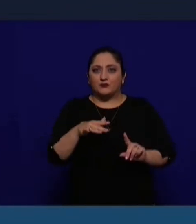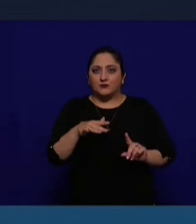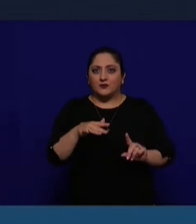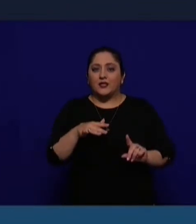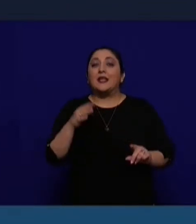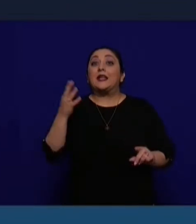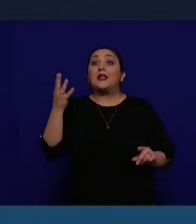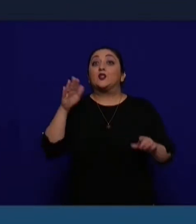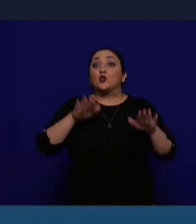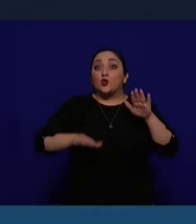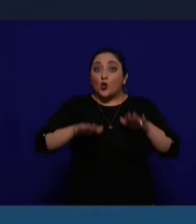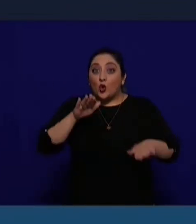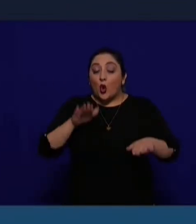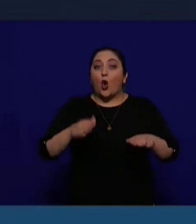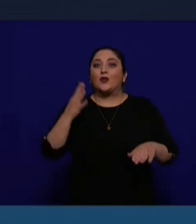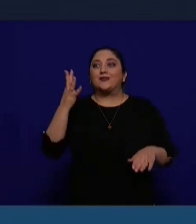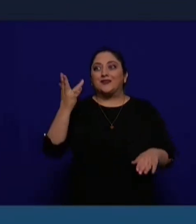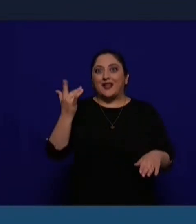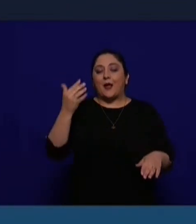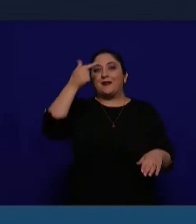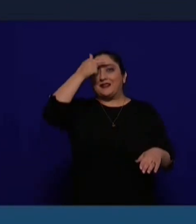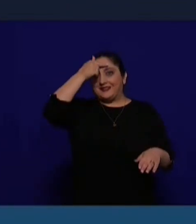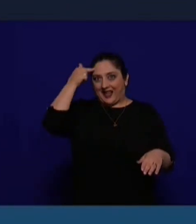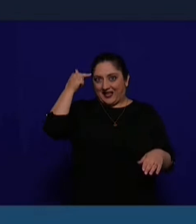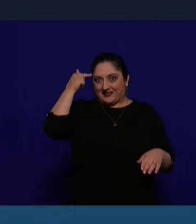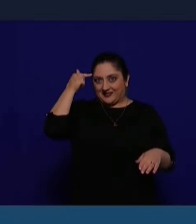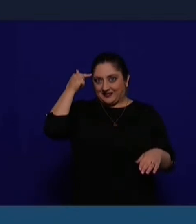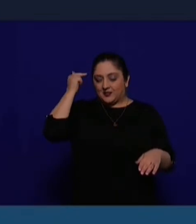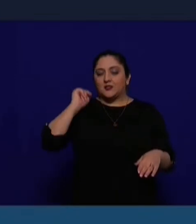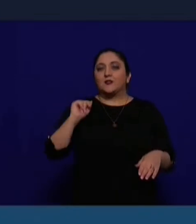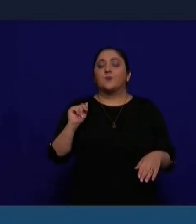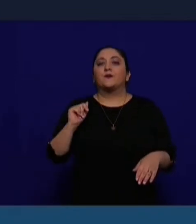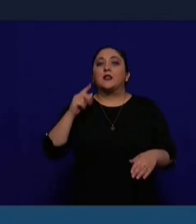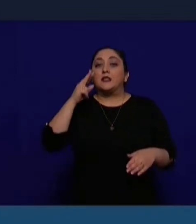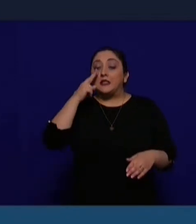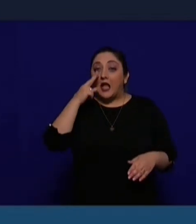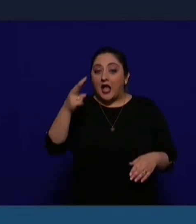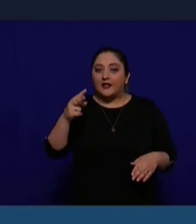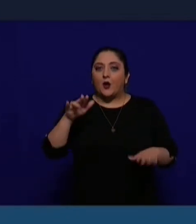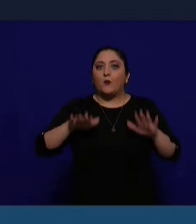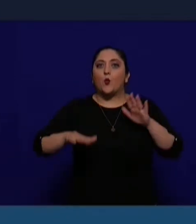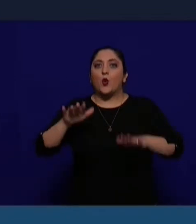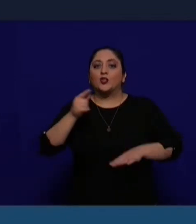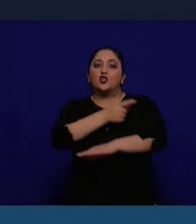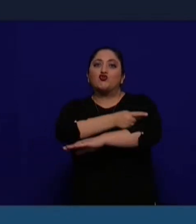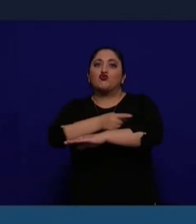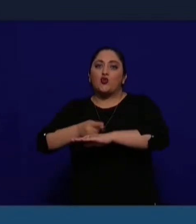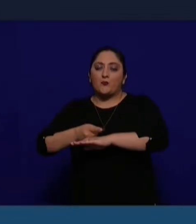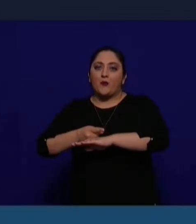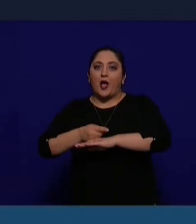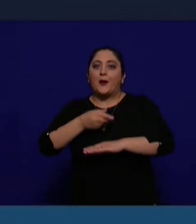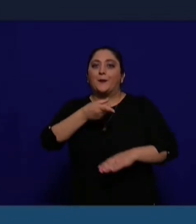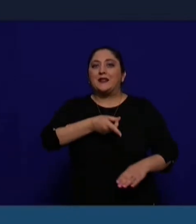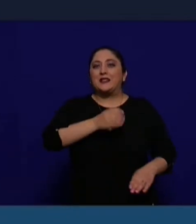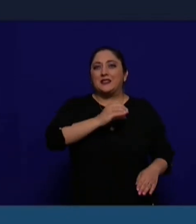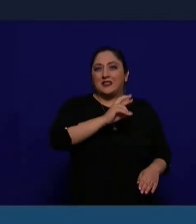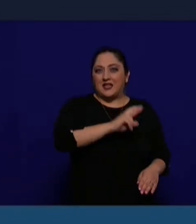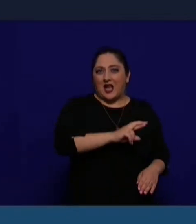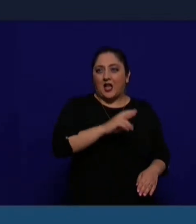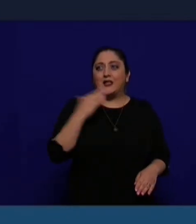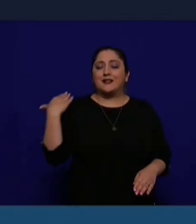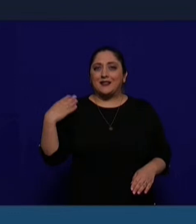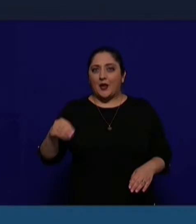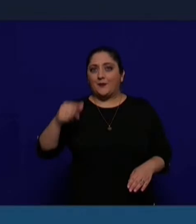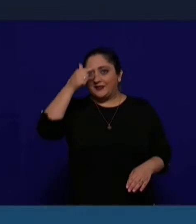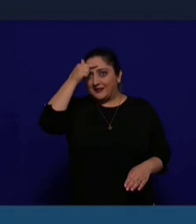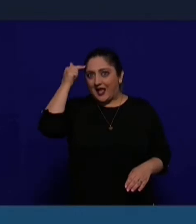bejn it-total ta' każi ta' tests li jsiru ta' kuljum, qegħdin naraw li 7-day moving average ta' PCRs u rapid tests bħalissa